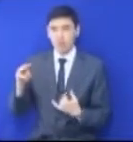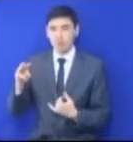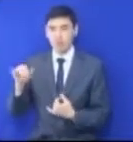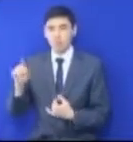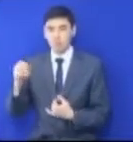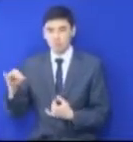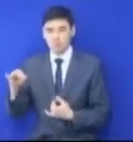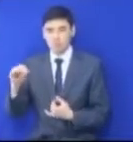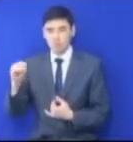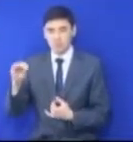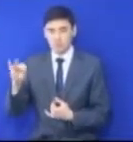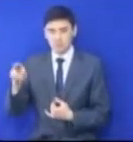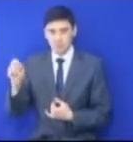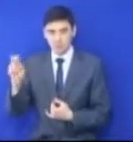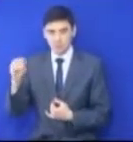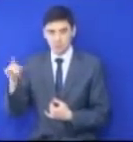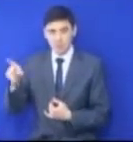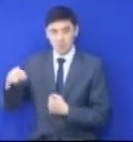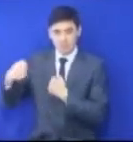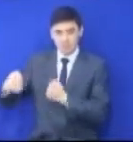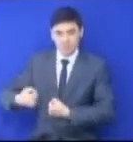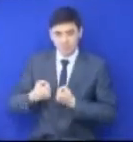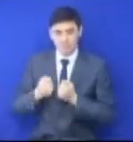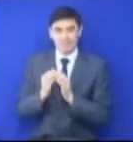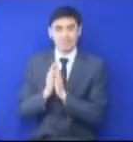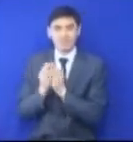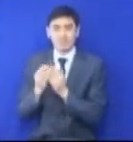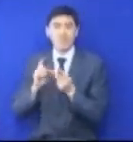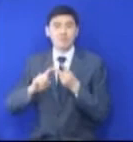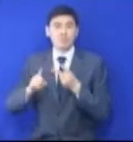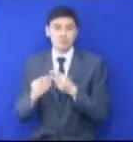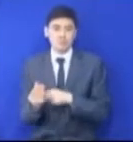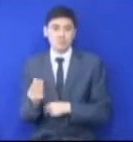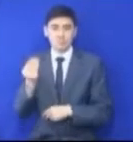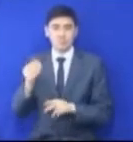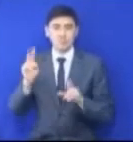Жидебай Бөрілі, была выпущена вторая книга «Шыңғыстау».